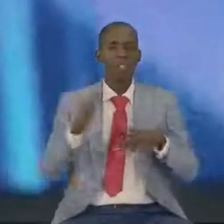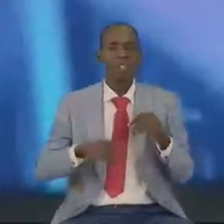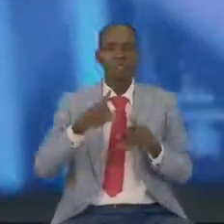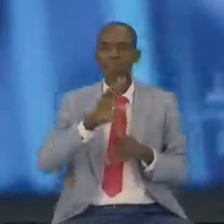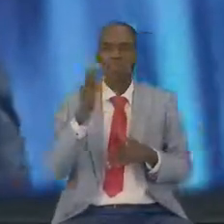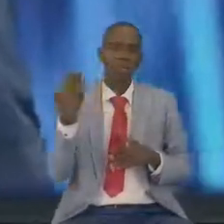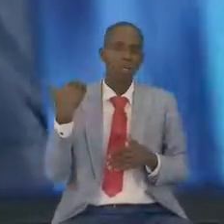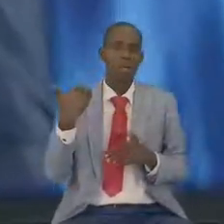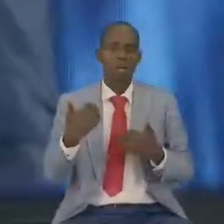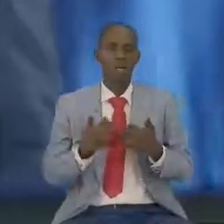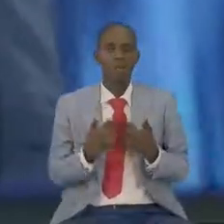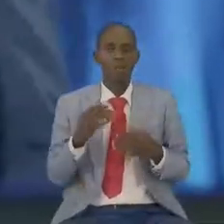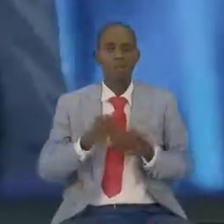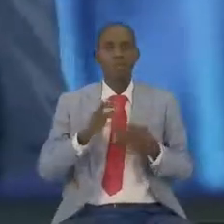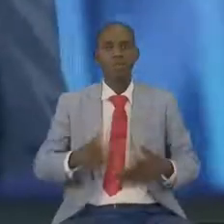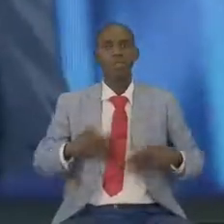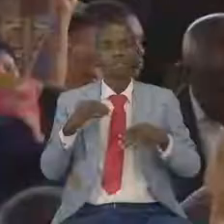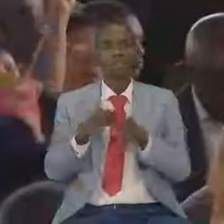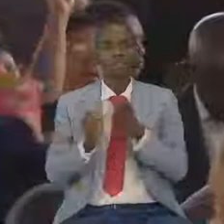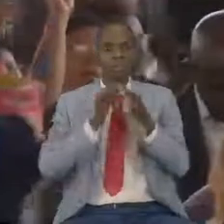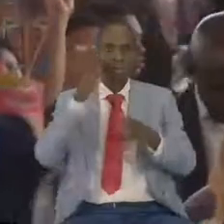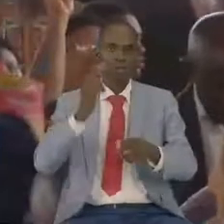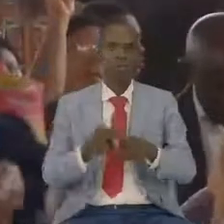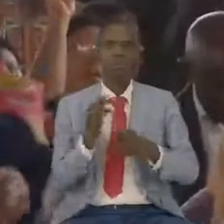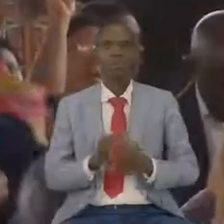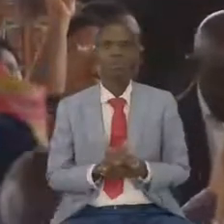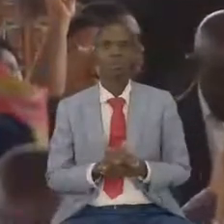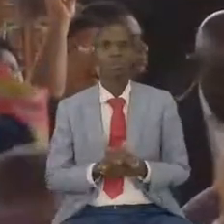eue dans ta vie au nom de Jésus.